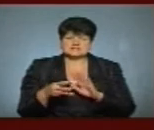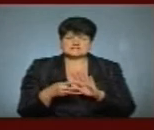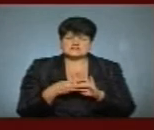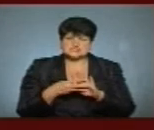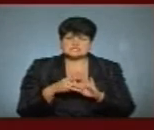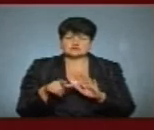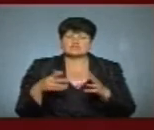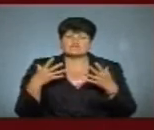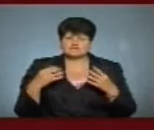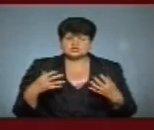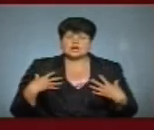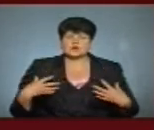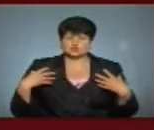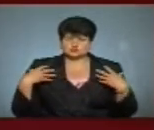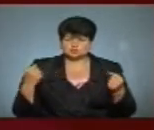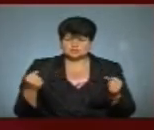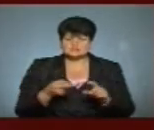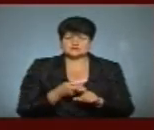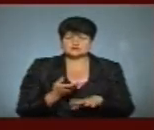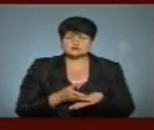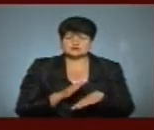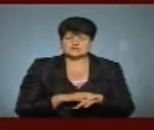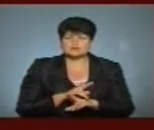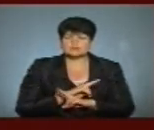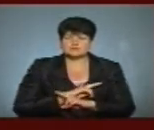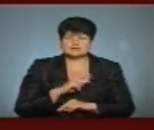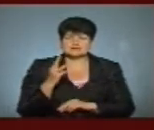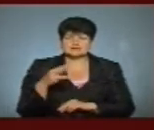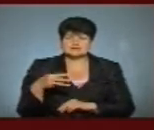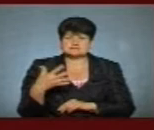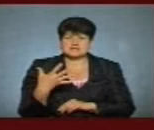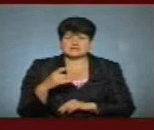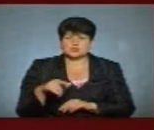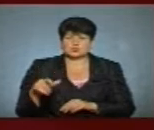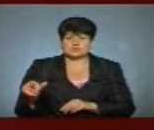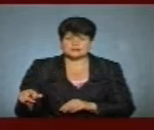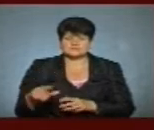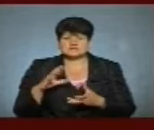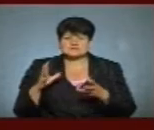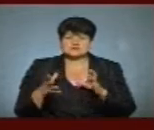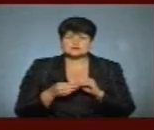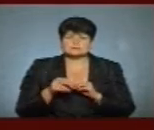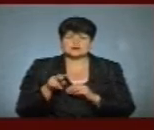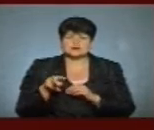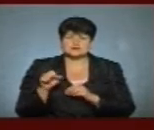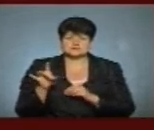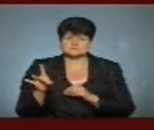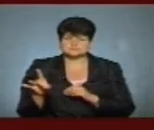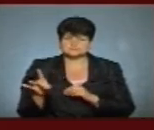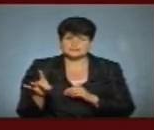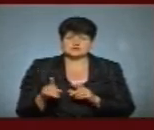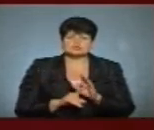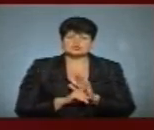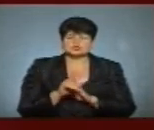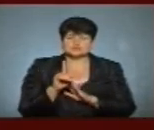1558 людей вже одужали, через ускладнення померли 35 людей. Загалом методом полімеразно-ланцюгової реакції